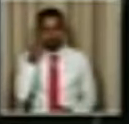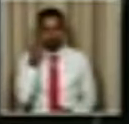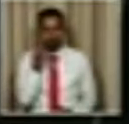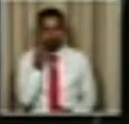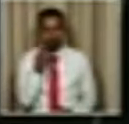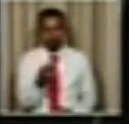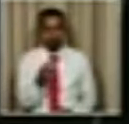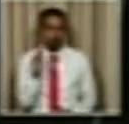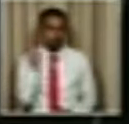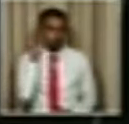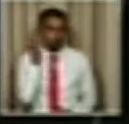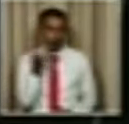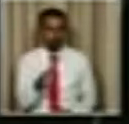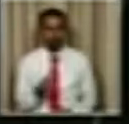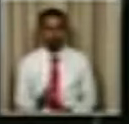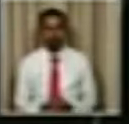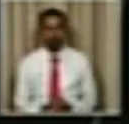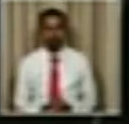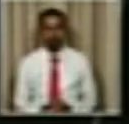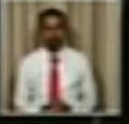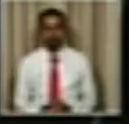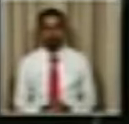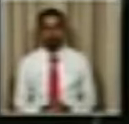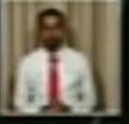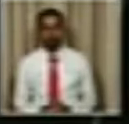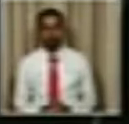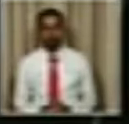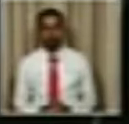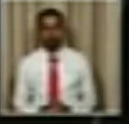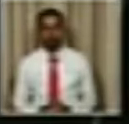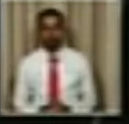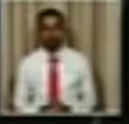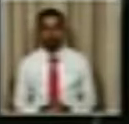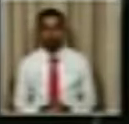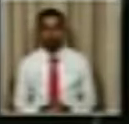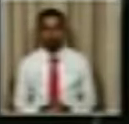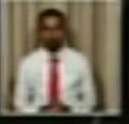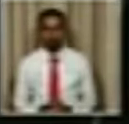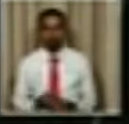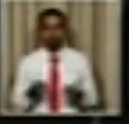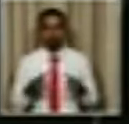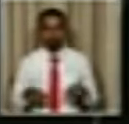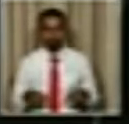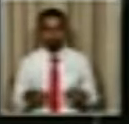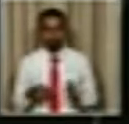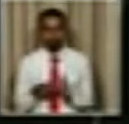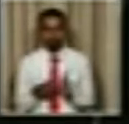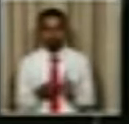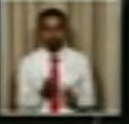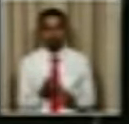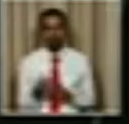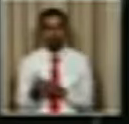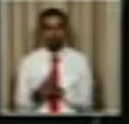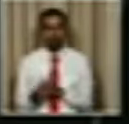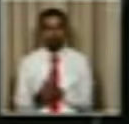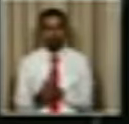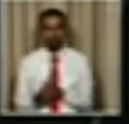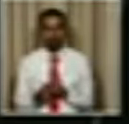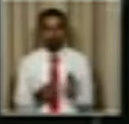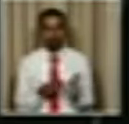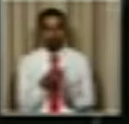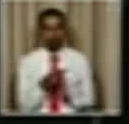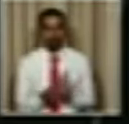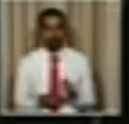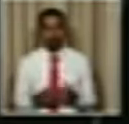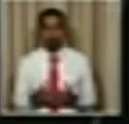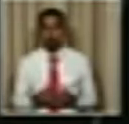අහපු. අනිත් පැත්තෙන් මොකද්ද වෙයි? අනිත් පැත්තෙන් ආර්ථිකය හදන්න අපේ රටේ ඉන්නවා